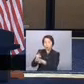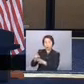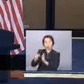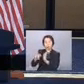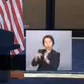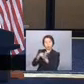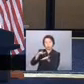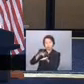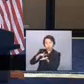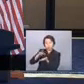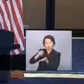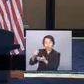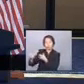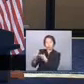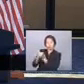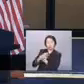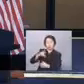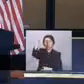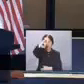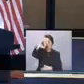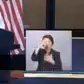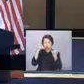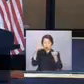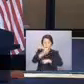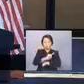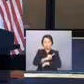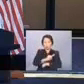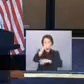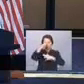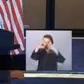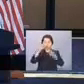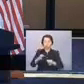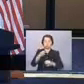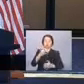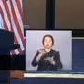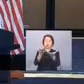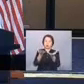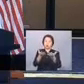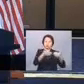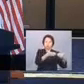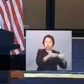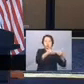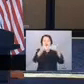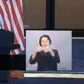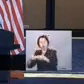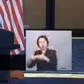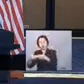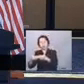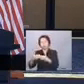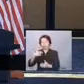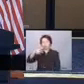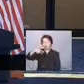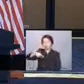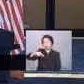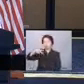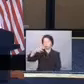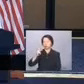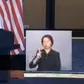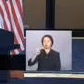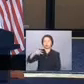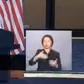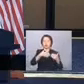perubatan, kerajaan hari ini memutuskan untuk melanjutkan pelaksanaan Perintah Kawalan